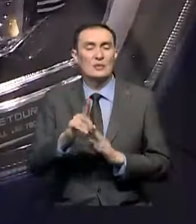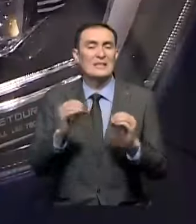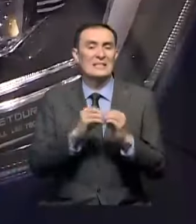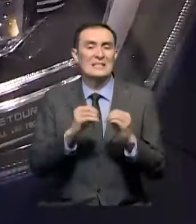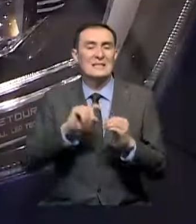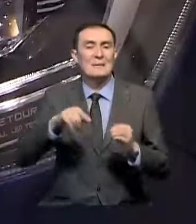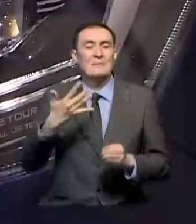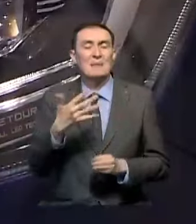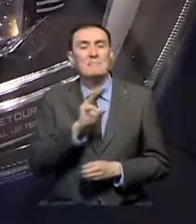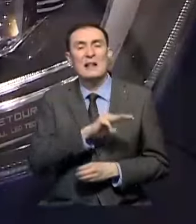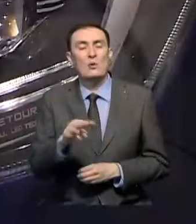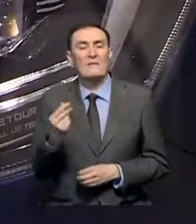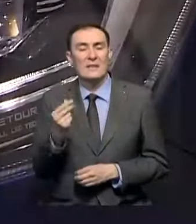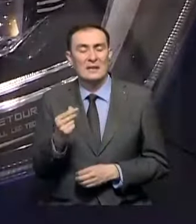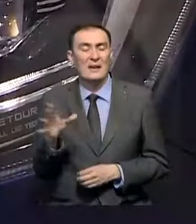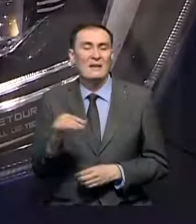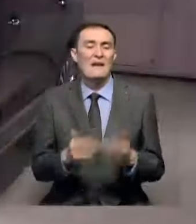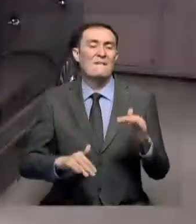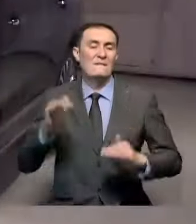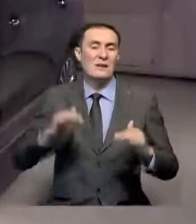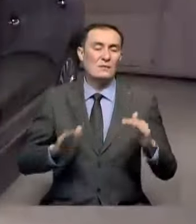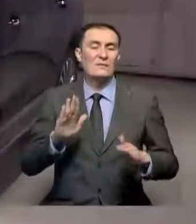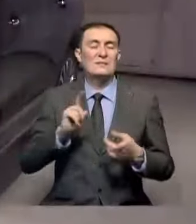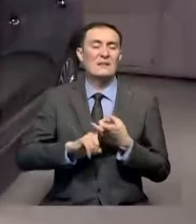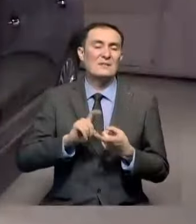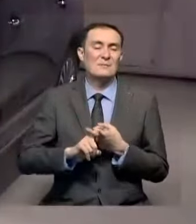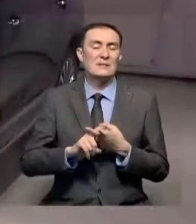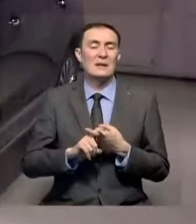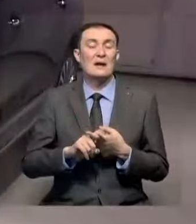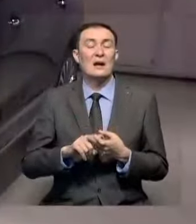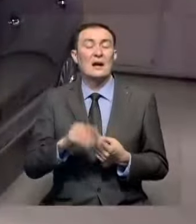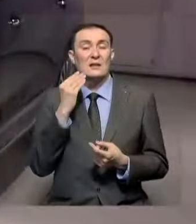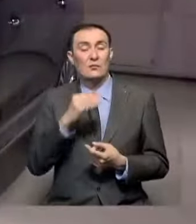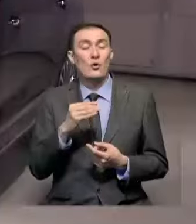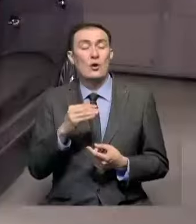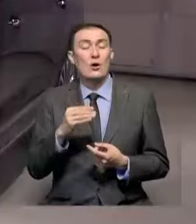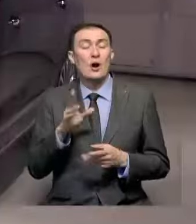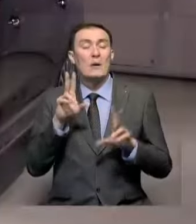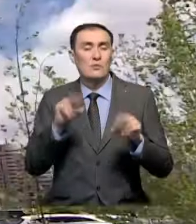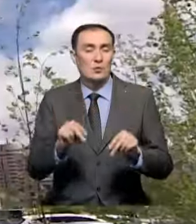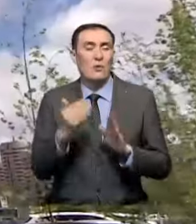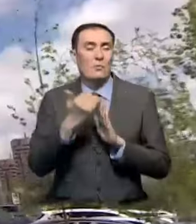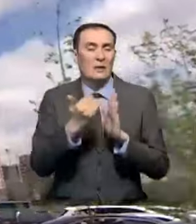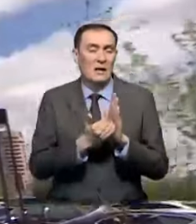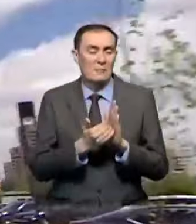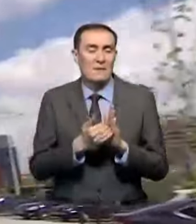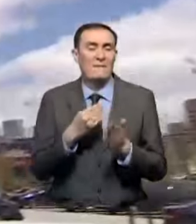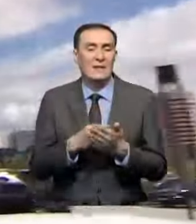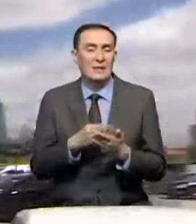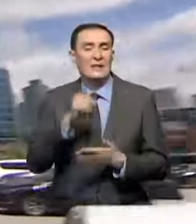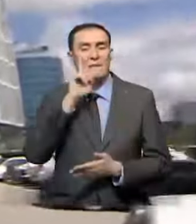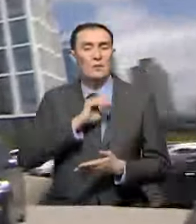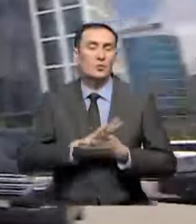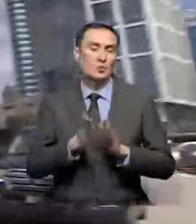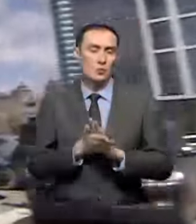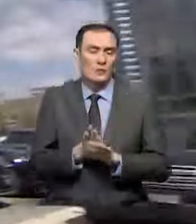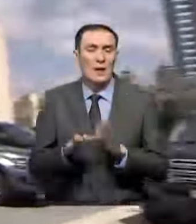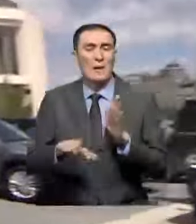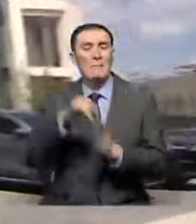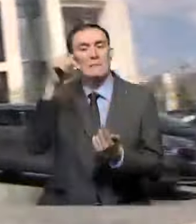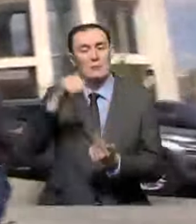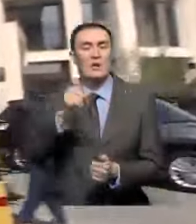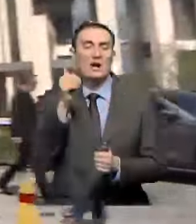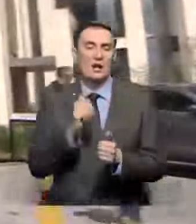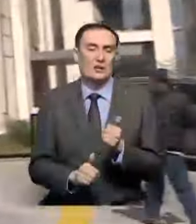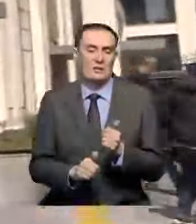10,5 млн тенге они варьируются в зависимости от комплектации Однако в шоуруме обещают по программе Ар Финанс комфортные условия подберут для